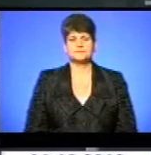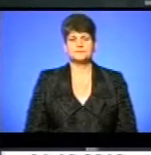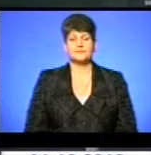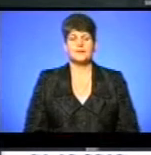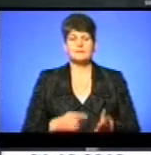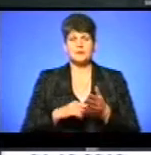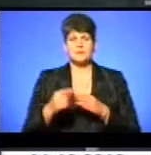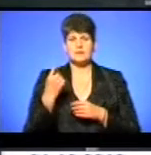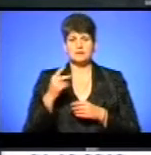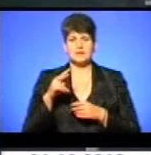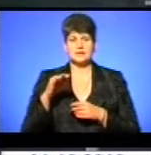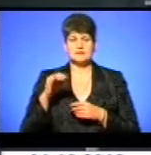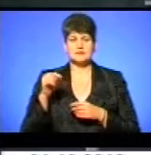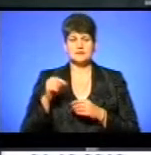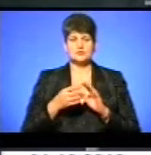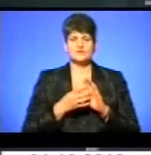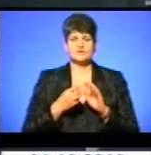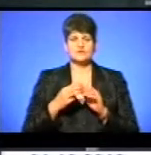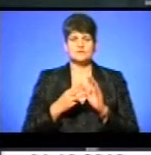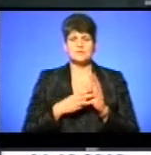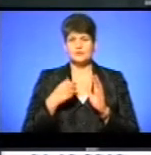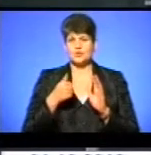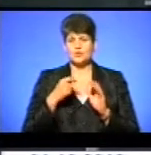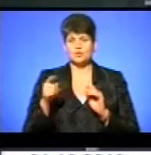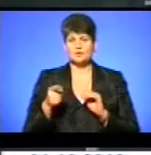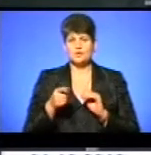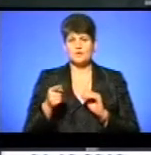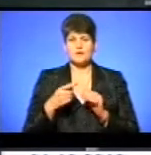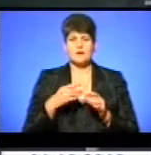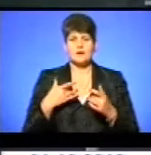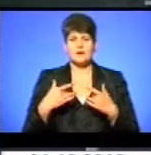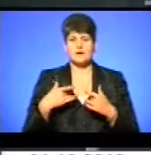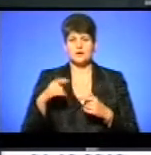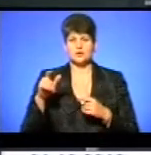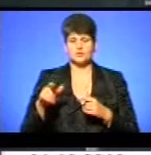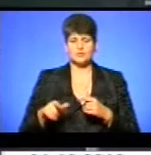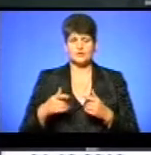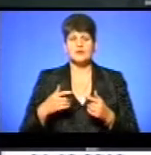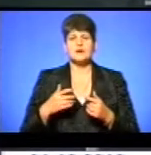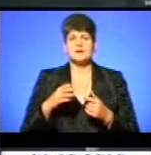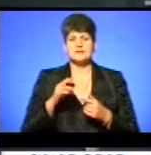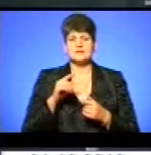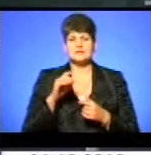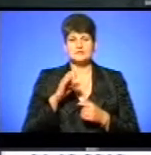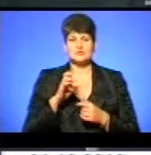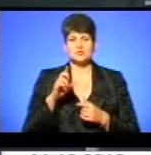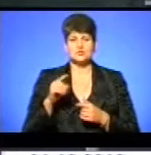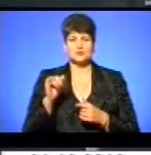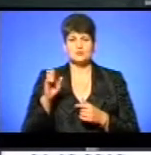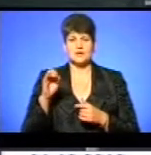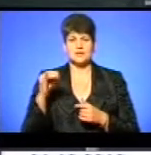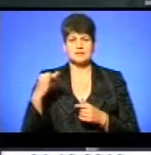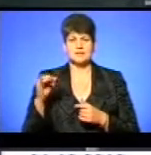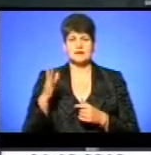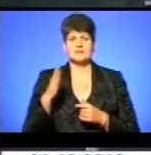Зазначив, 1 листопада 1918 року у Тернополі актор українського театру Севастіян Зубрицький-Віннява підняв